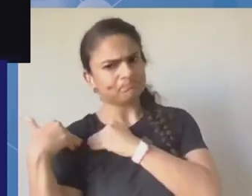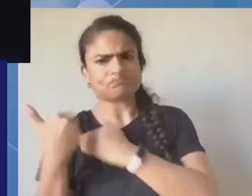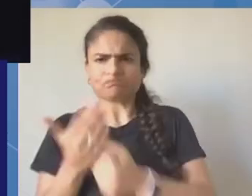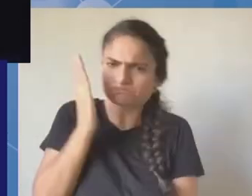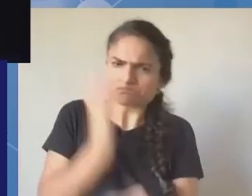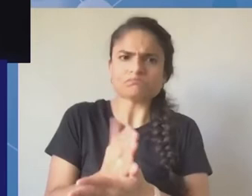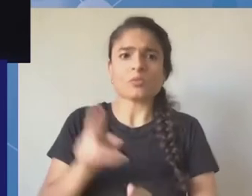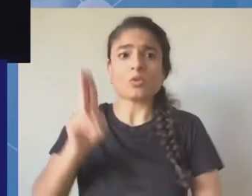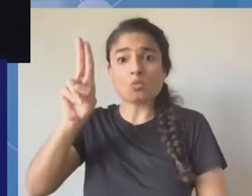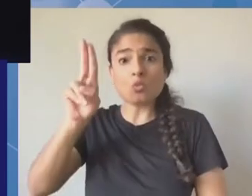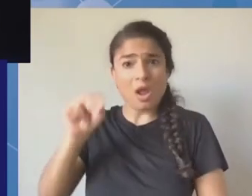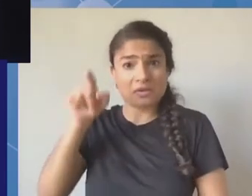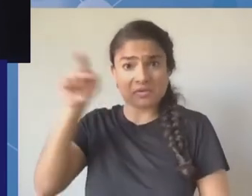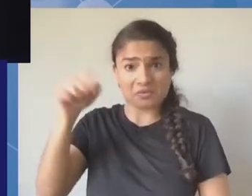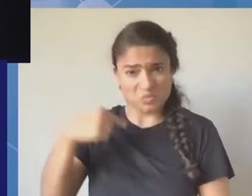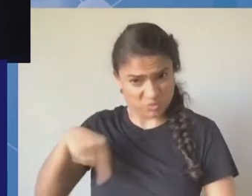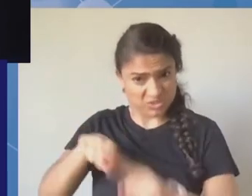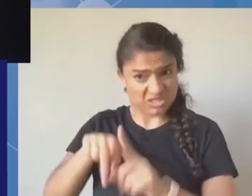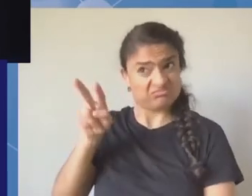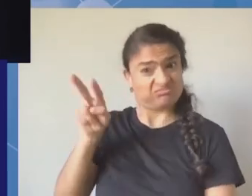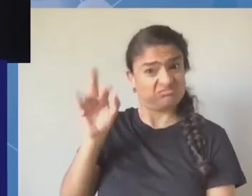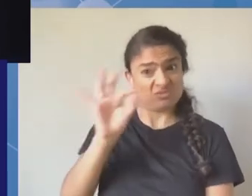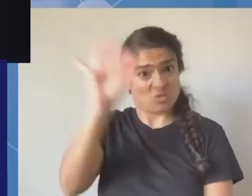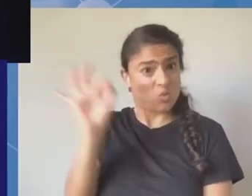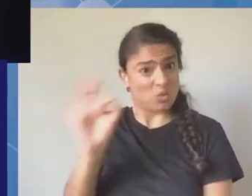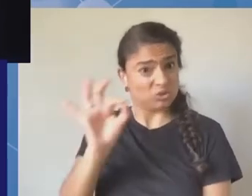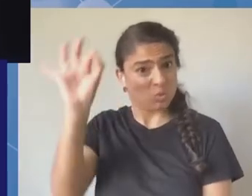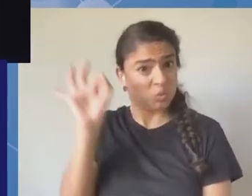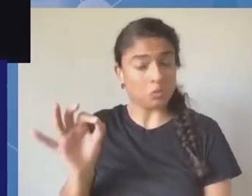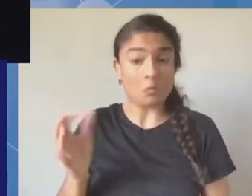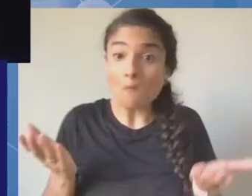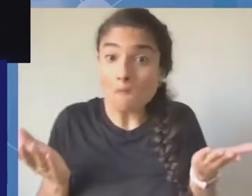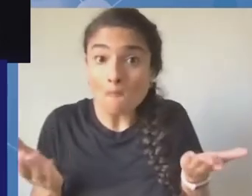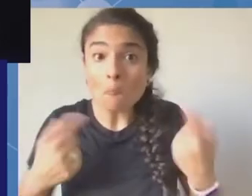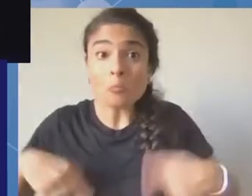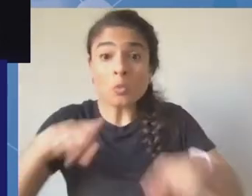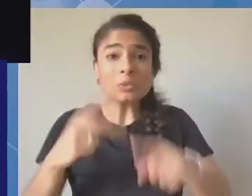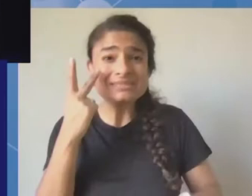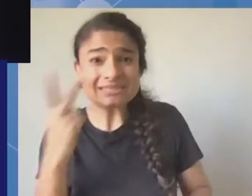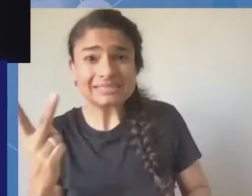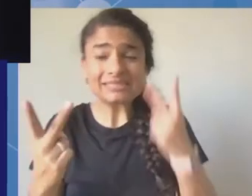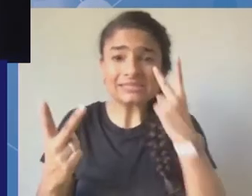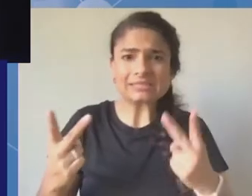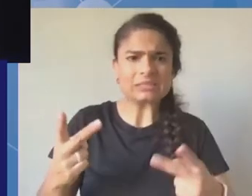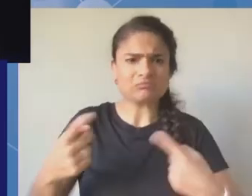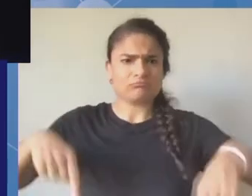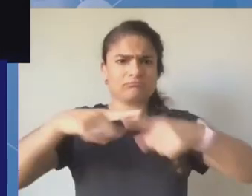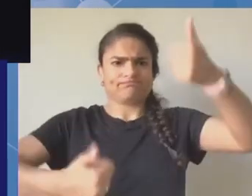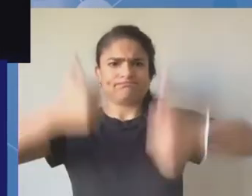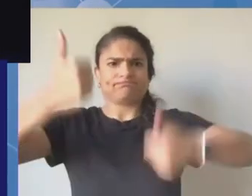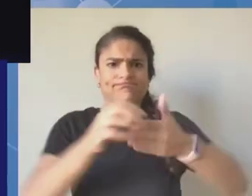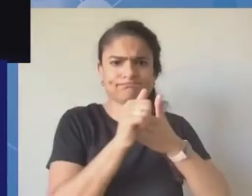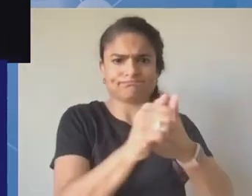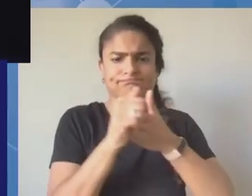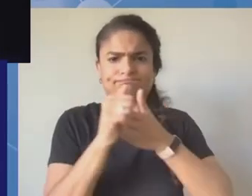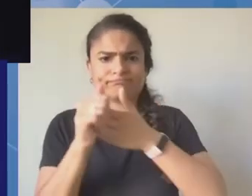届的峰会各个政府的代表，高新科技公司的代表，让他们能够